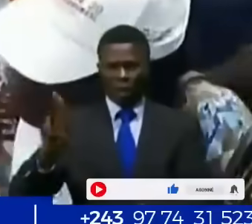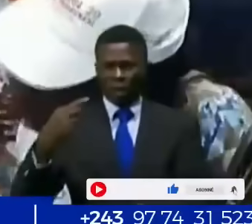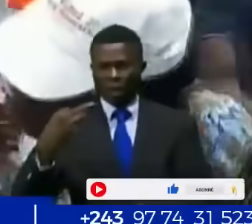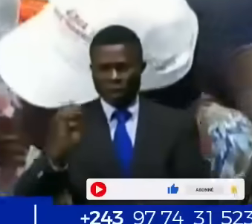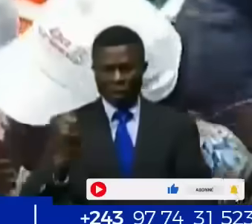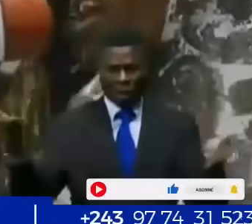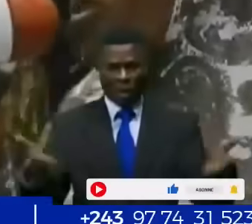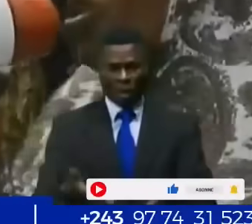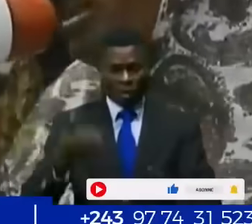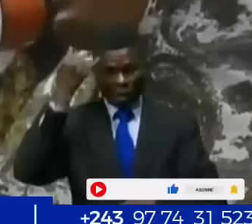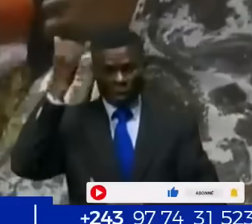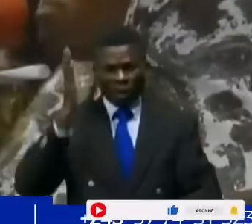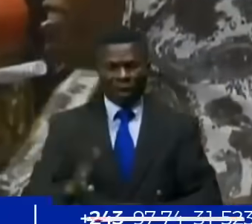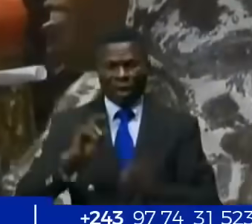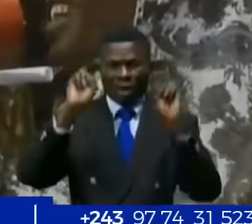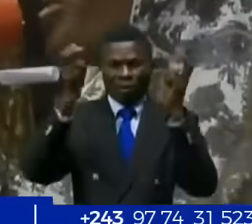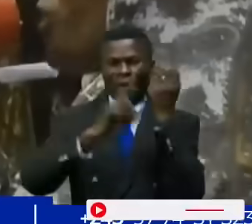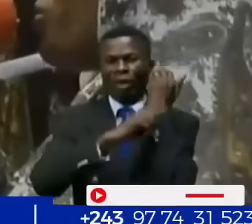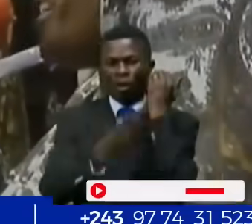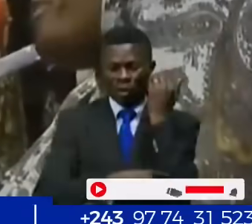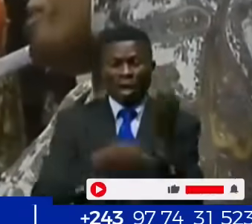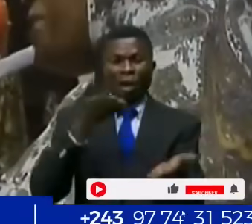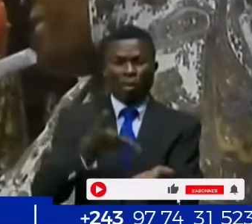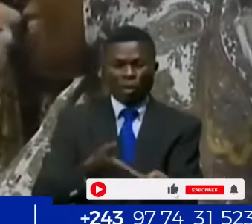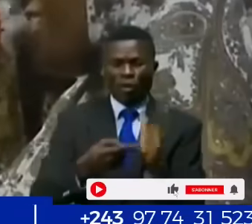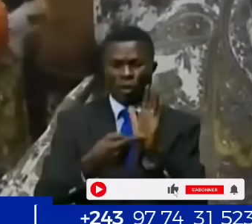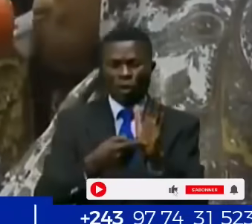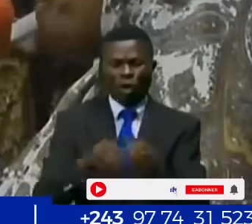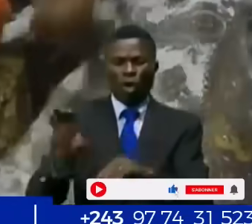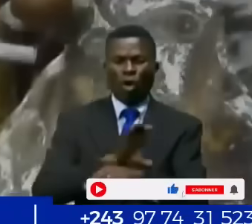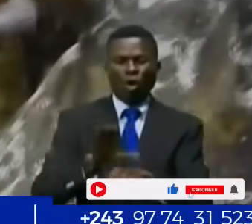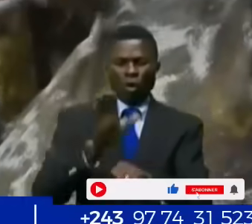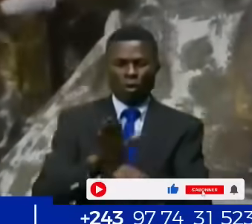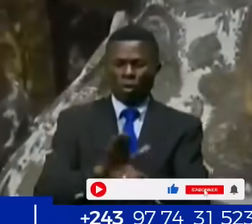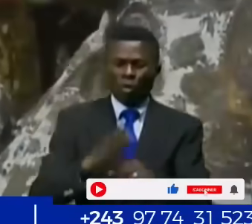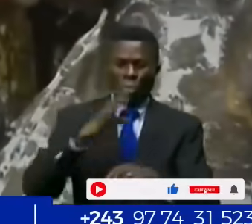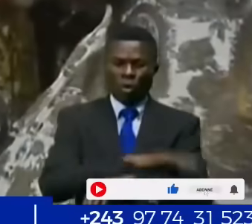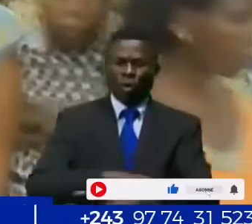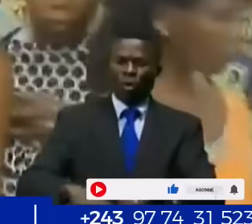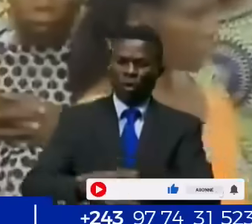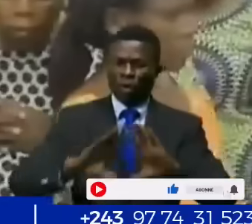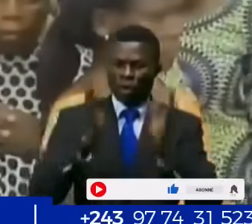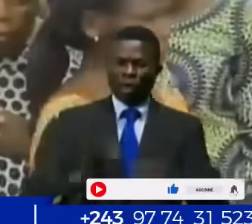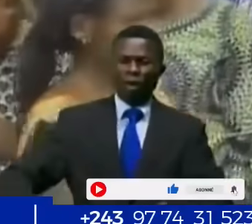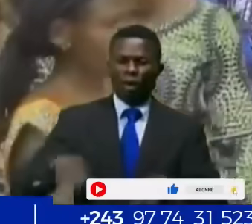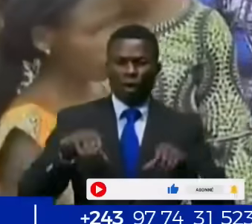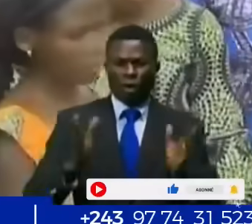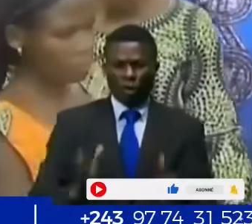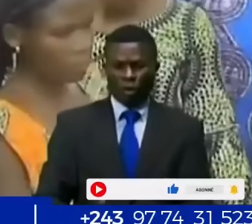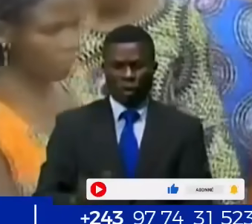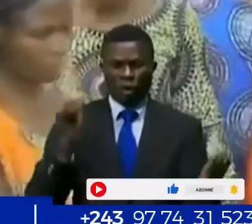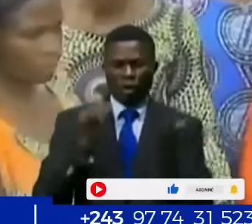son initiateur dans la ville de Goma est une preuve de la préoccupation et la compassion de toute la nation congolaise envers